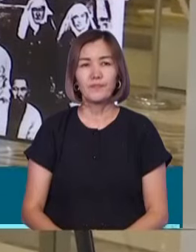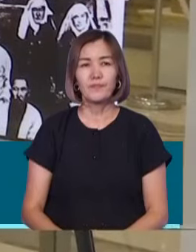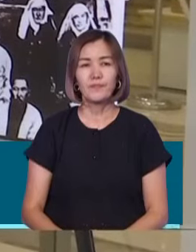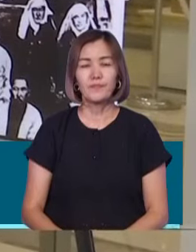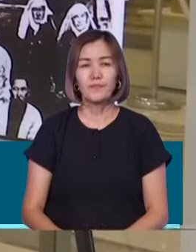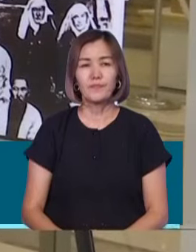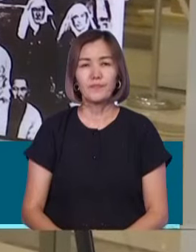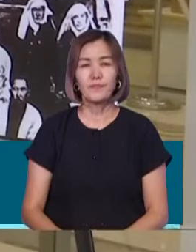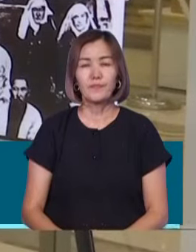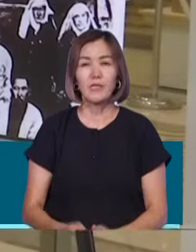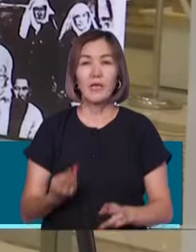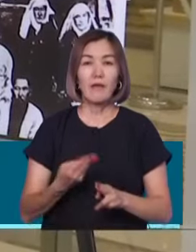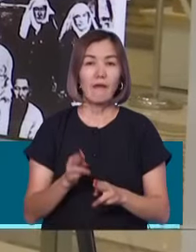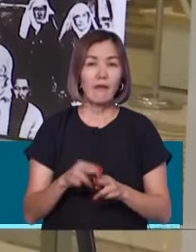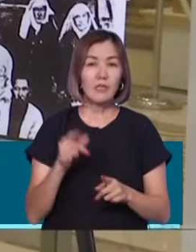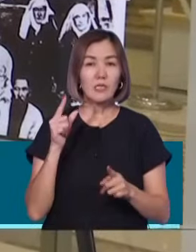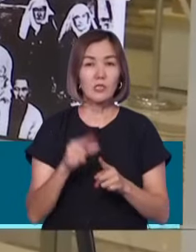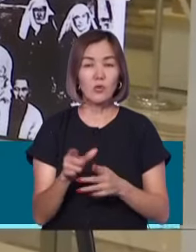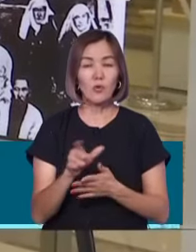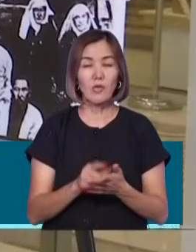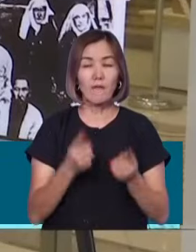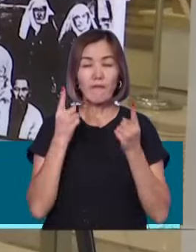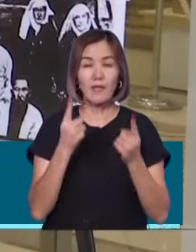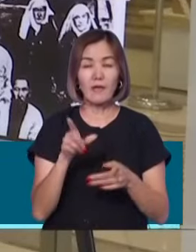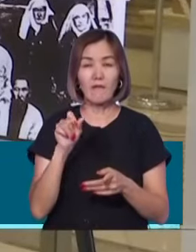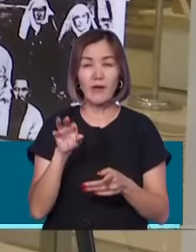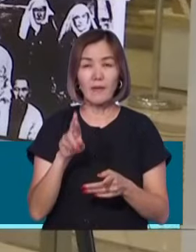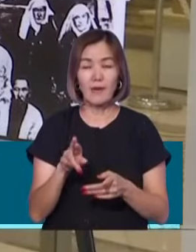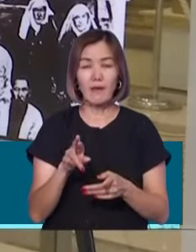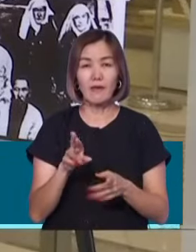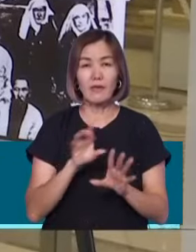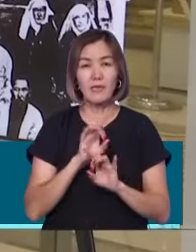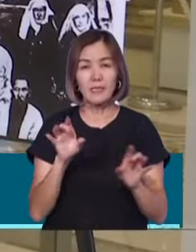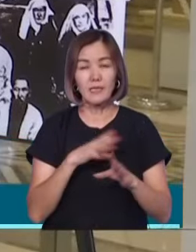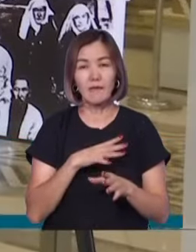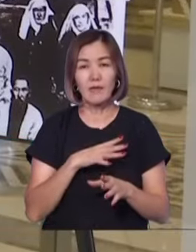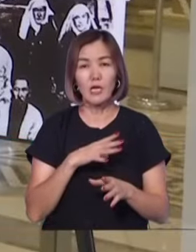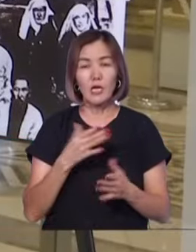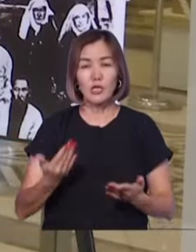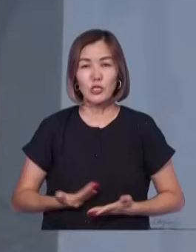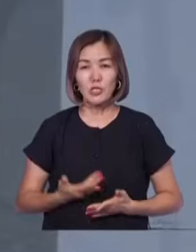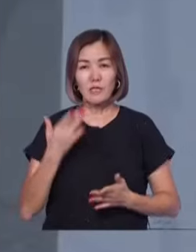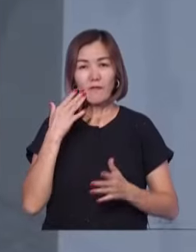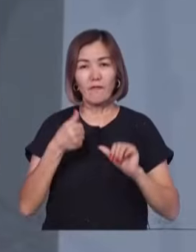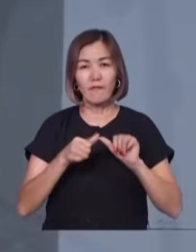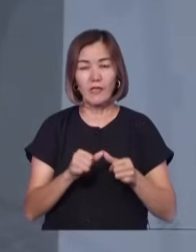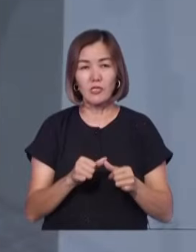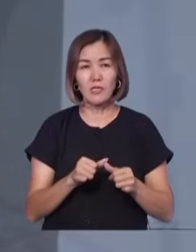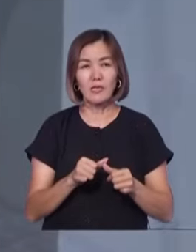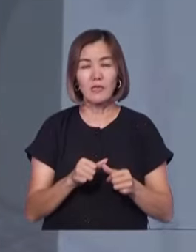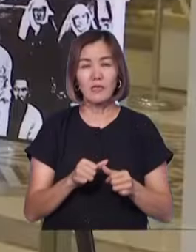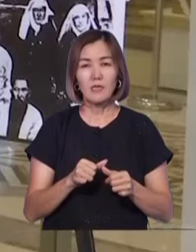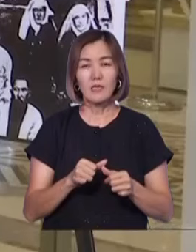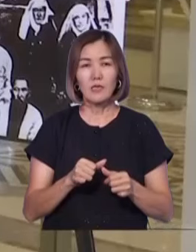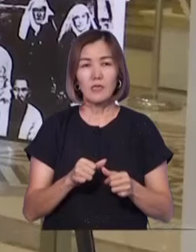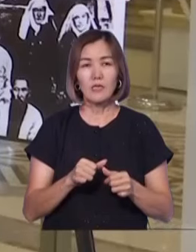резюмировать эти строки Наследие нашего Великого предка Абая Кунанбаева и оно будет жить вечно Как живут его слова назидания в наших